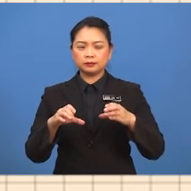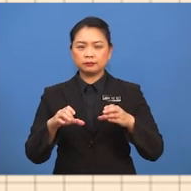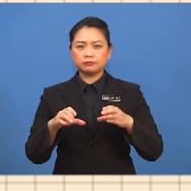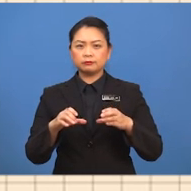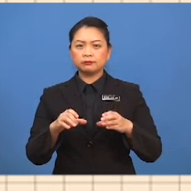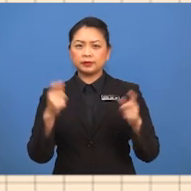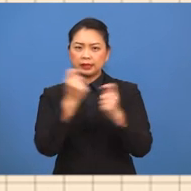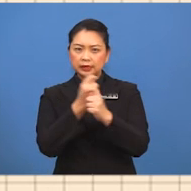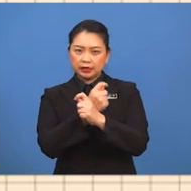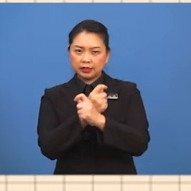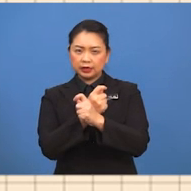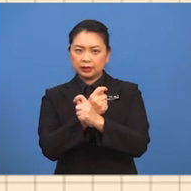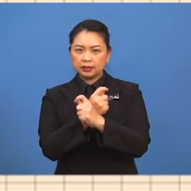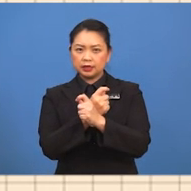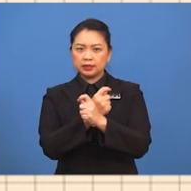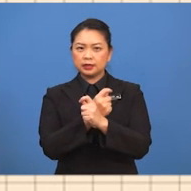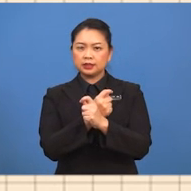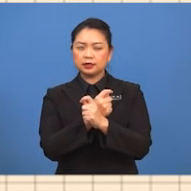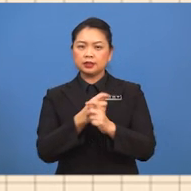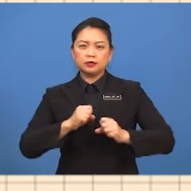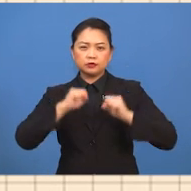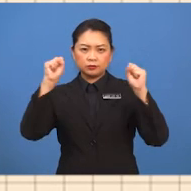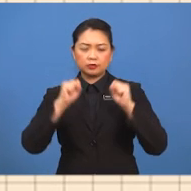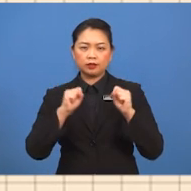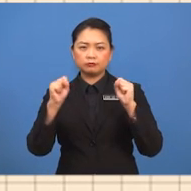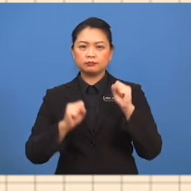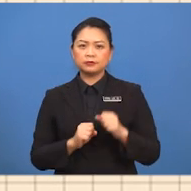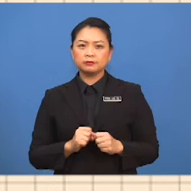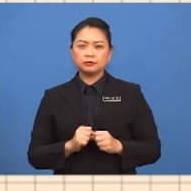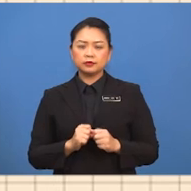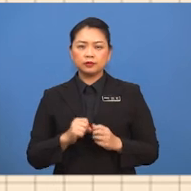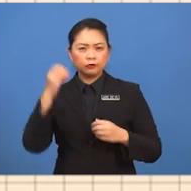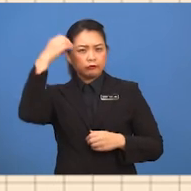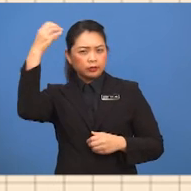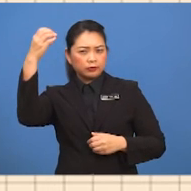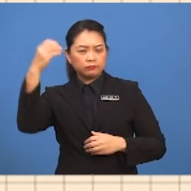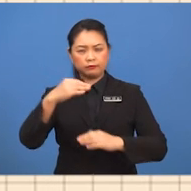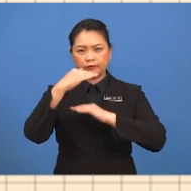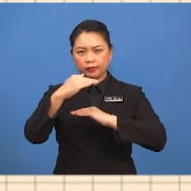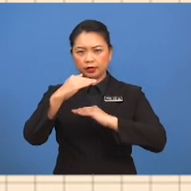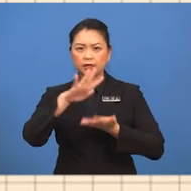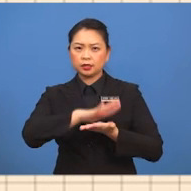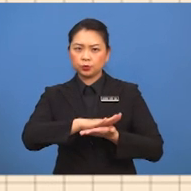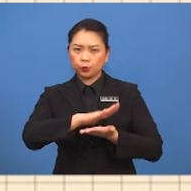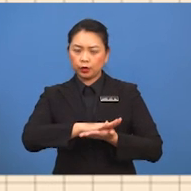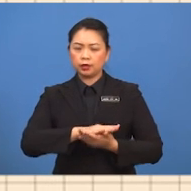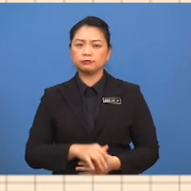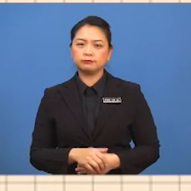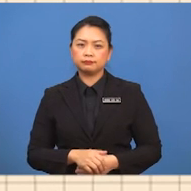menganjurkan pertandingan senam kreatif di peringkat sekolah.